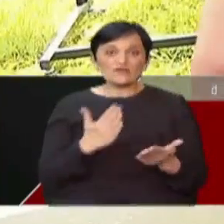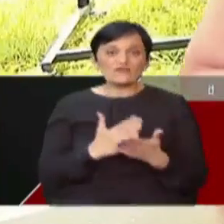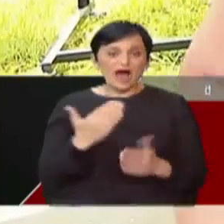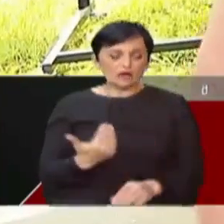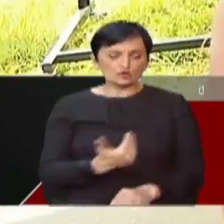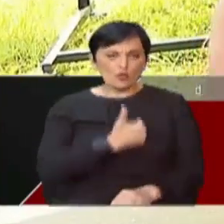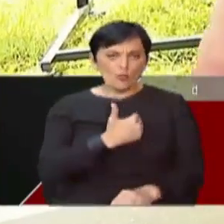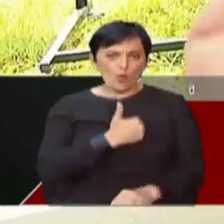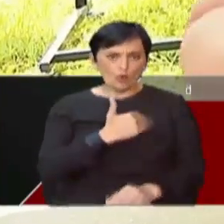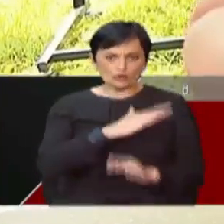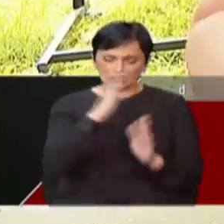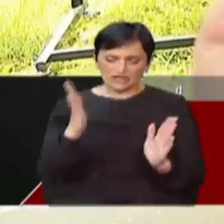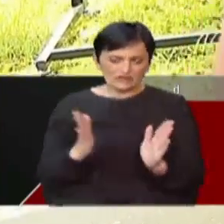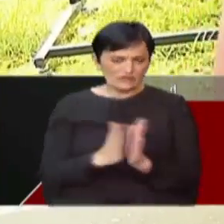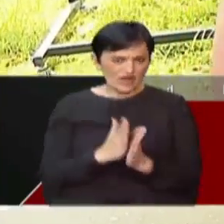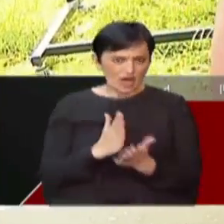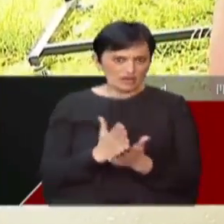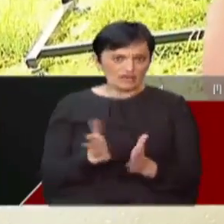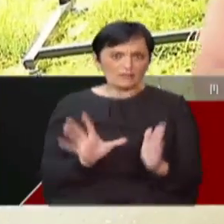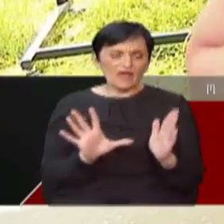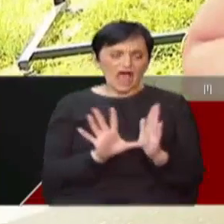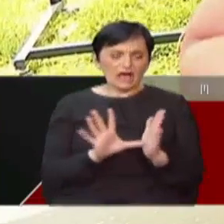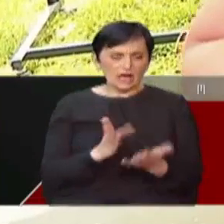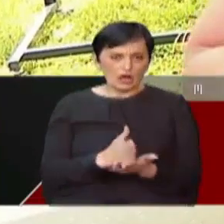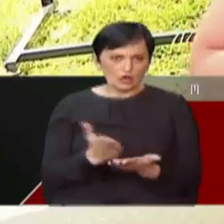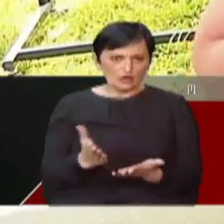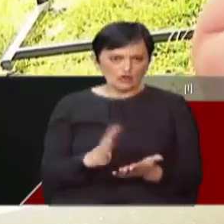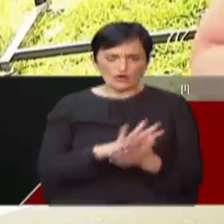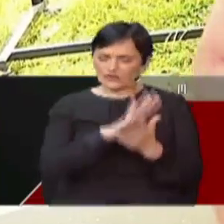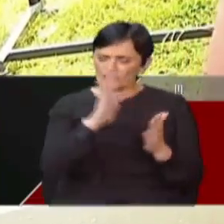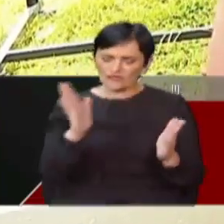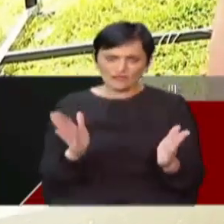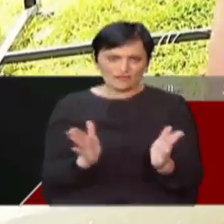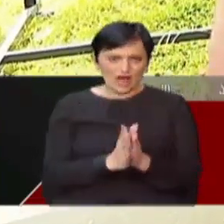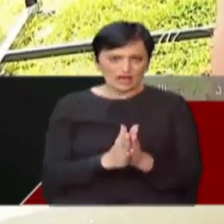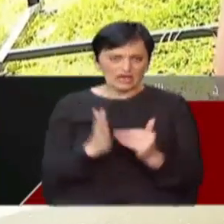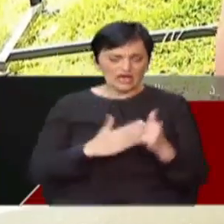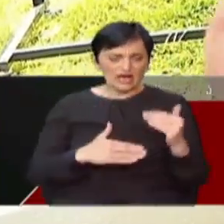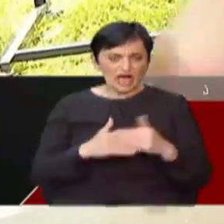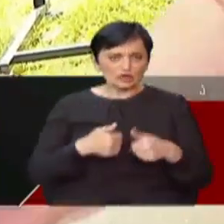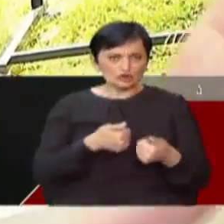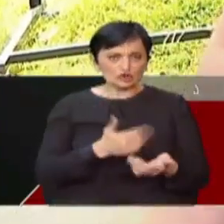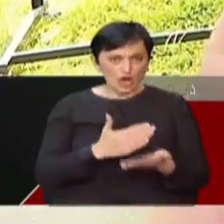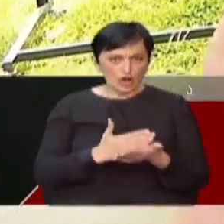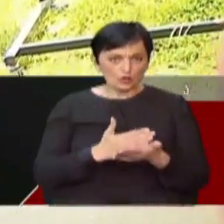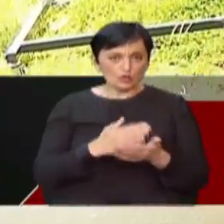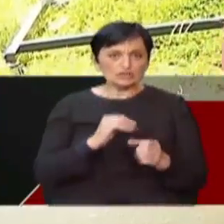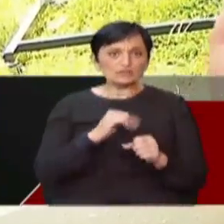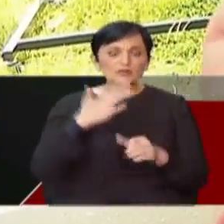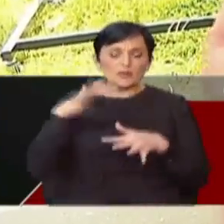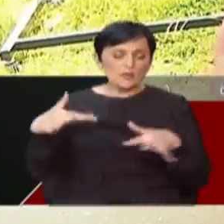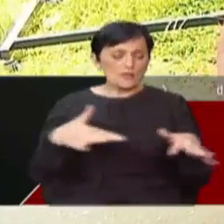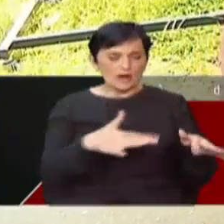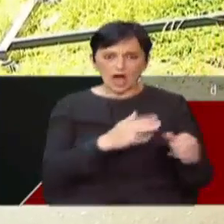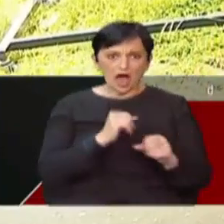მოტივირებული, ყველაფერი მაქვს აბსოლუტურად, მაქვს ელექტროენერგია, ყველაფერი აბსოლუტურად ყველანაირი ხელშეწყობა მაქვს. პლაჟი მოწესრიგებულია, ეს